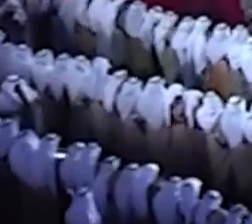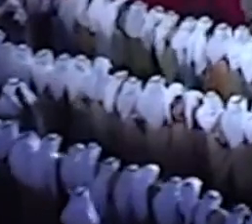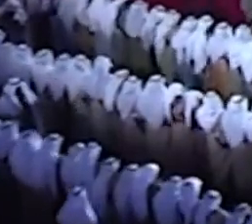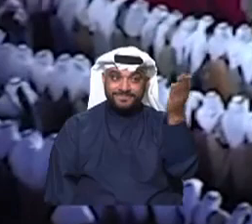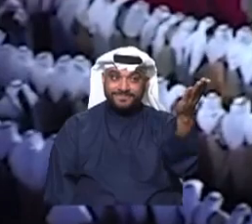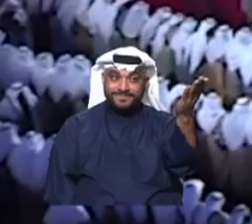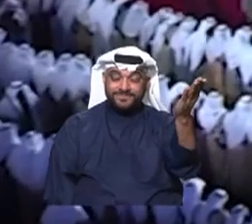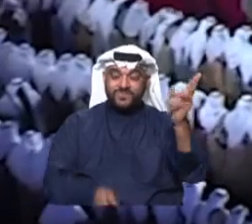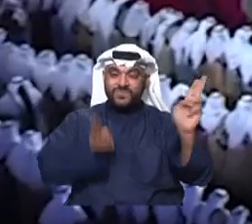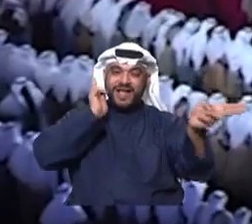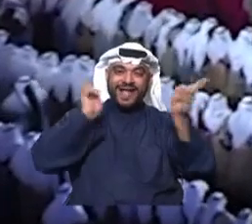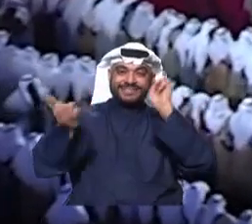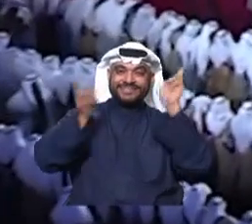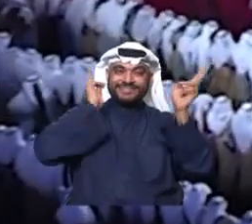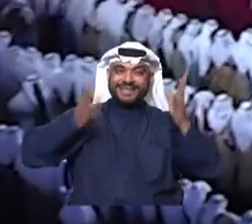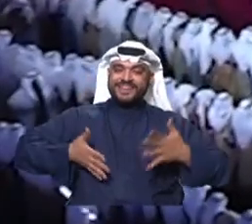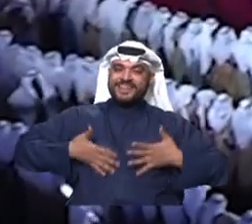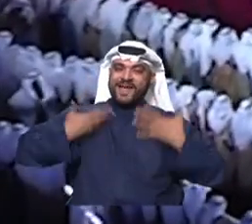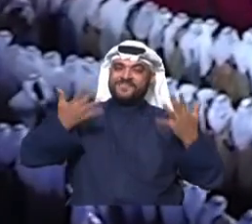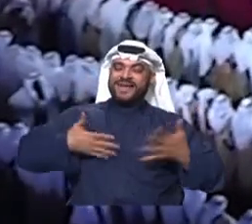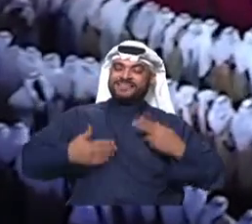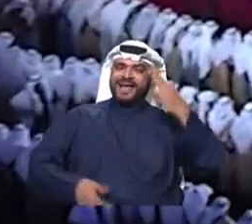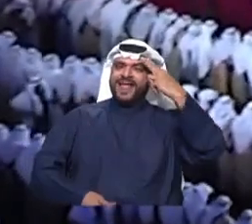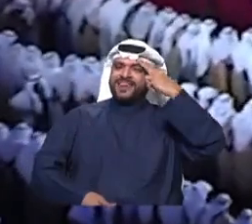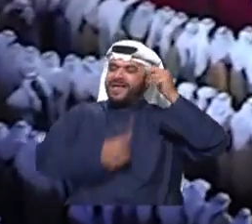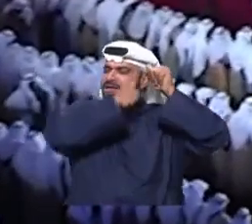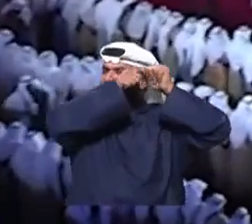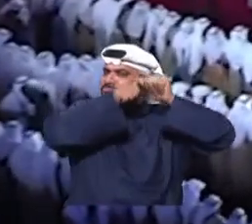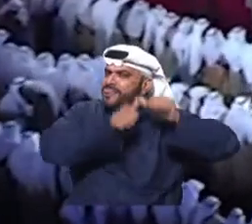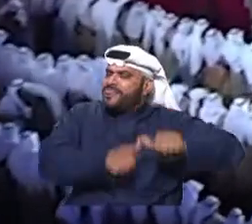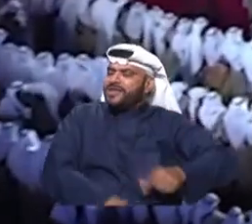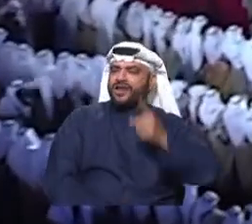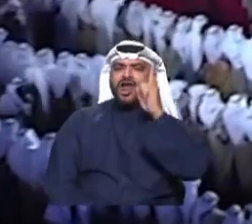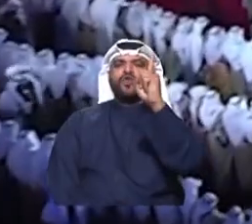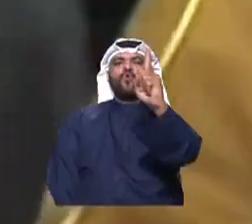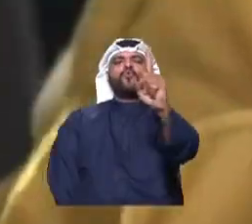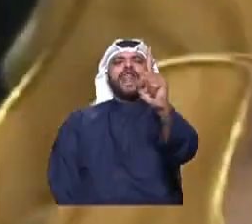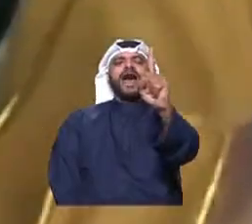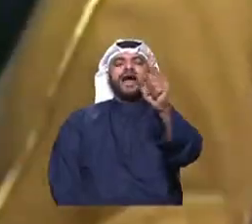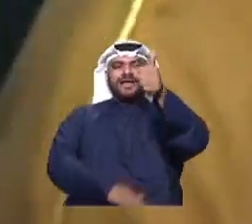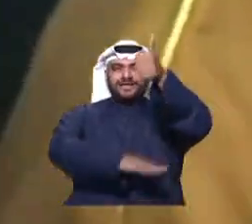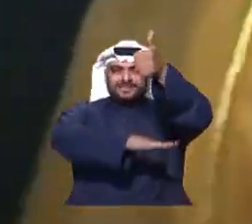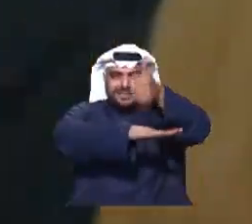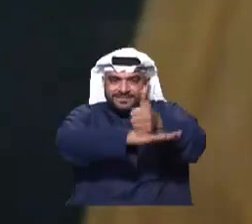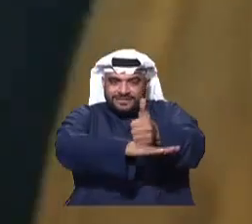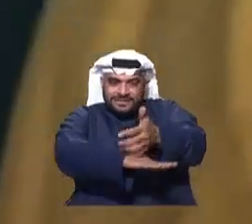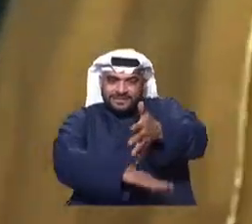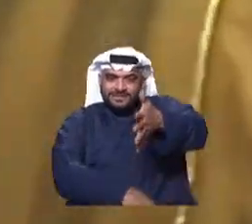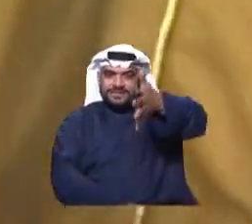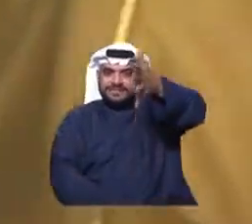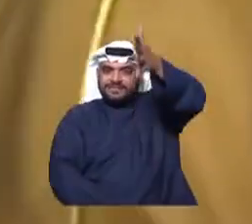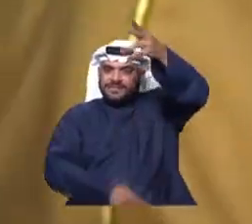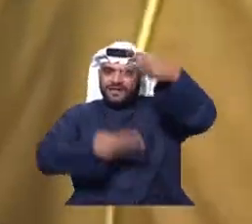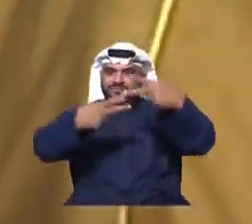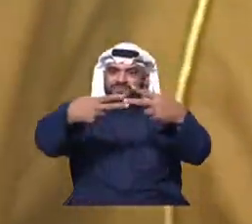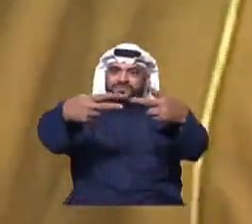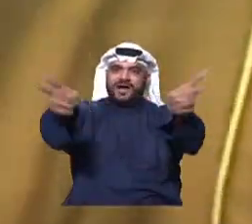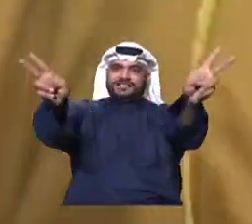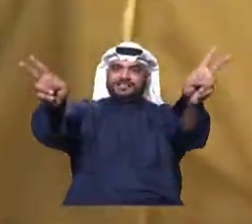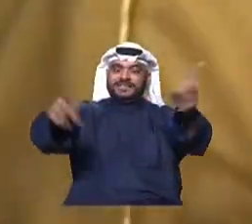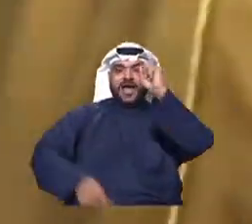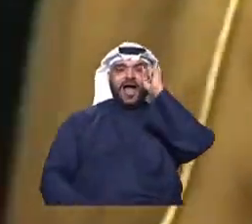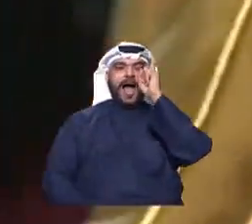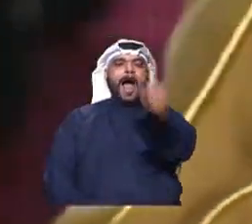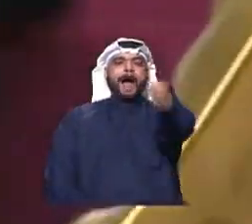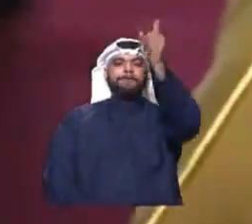تحتفل المملكة العربية السعودية بالذكرى الأولى لتأسيس المملكة، والتي أمر بها خادم الحرمين